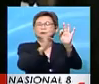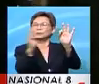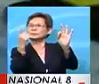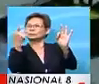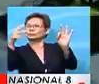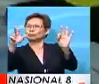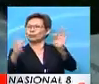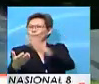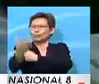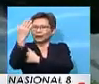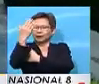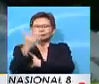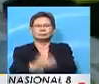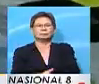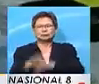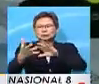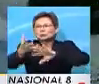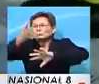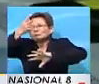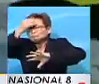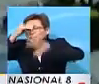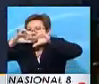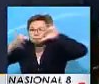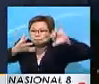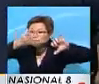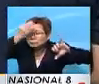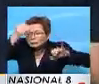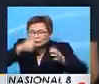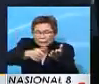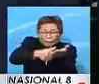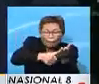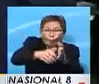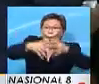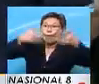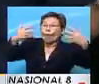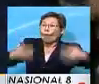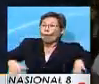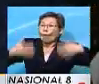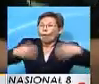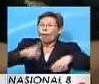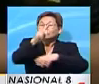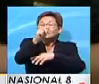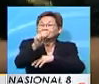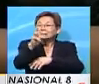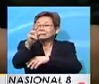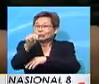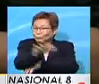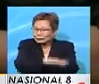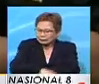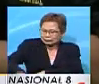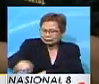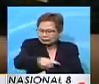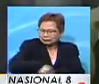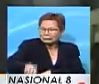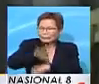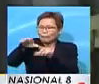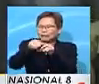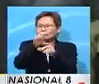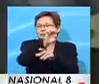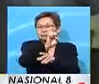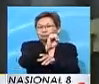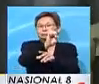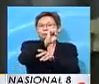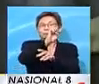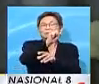pagi ia sekaligus membongkar aktiviti sindiket KAD pengenalan terbesar di Tawau dan daerah sekitar termasuk sempurna dan Lahat